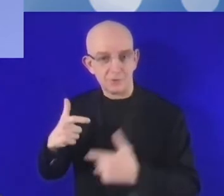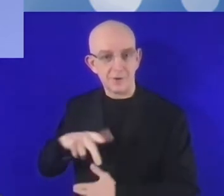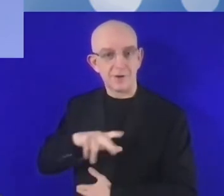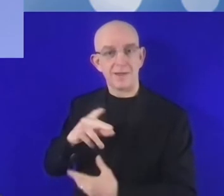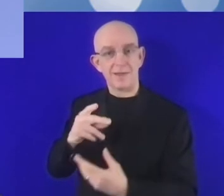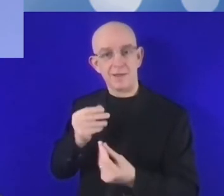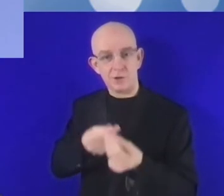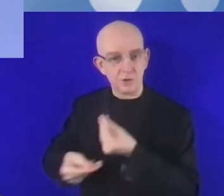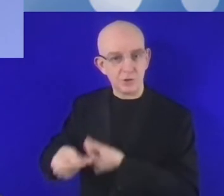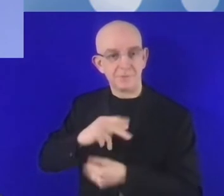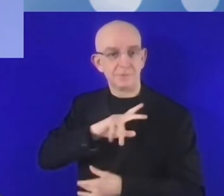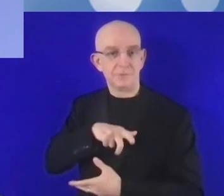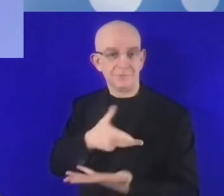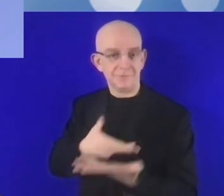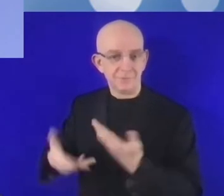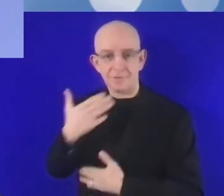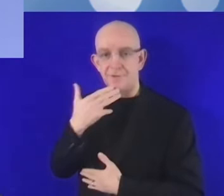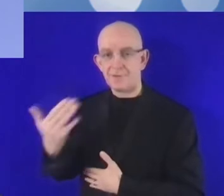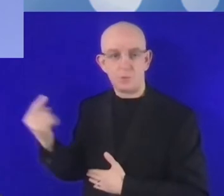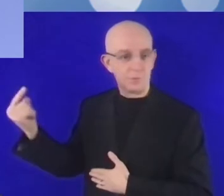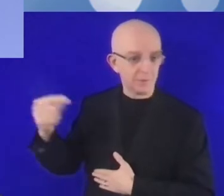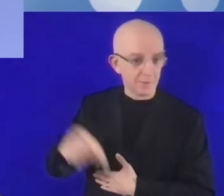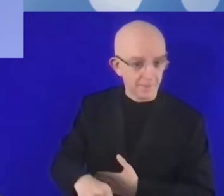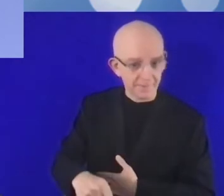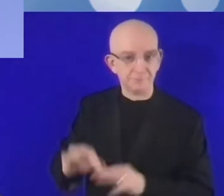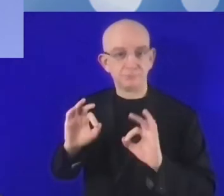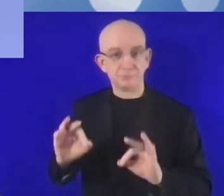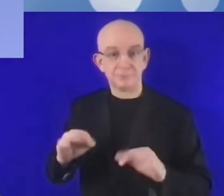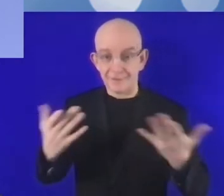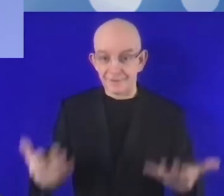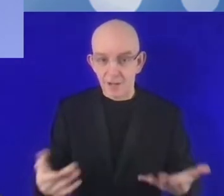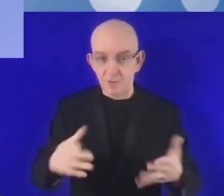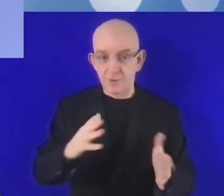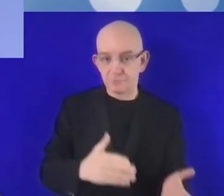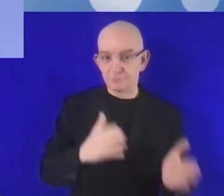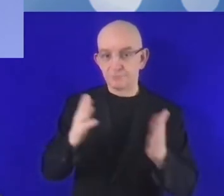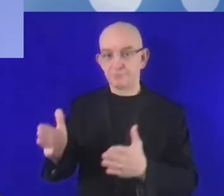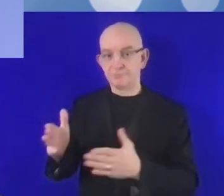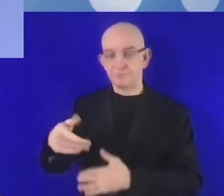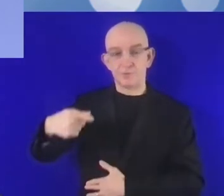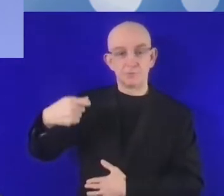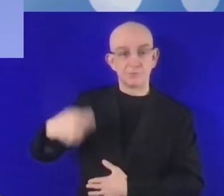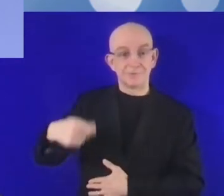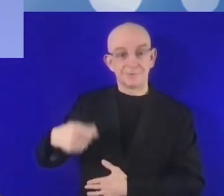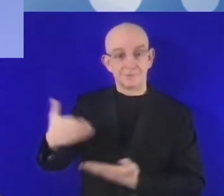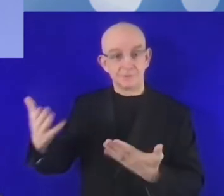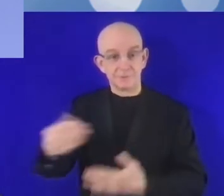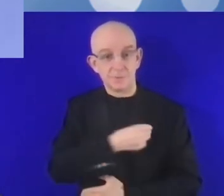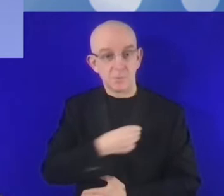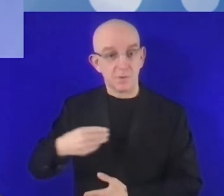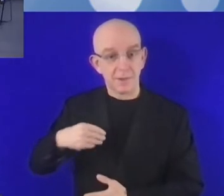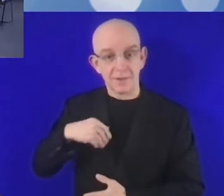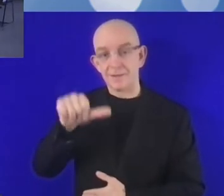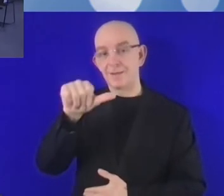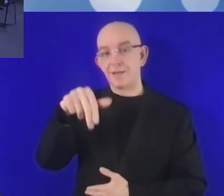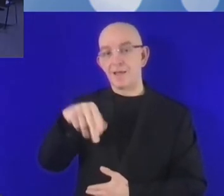avoir rejoints ici à Katowice. Mesdames et messieurs, je voudrais maintenant donner la parole à Monsieur le Président de la République de Pologne,